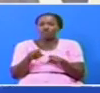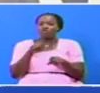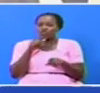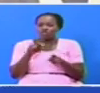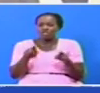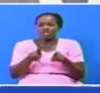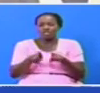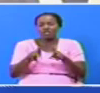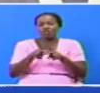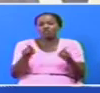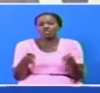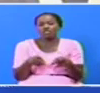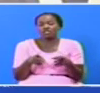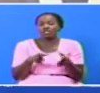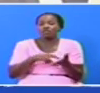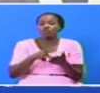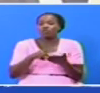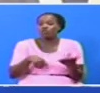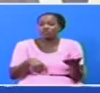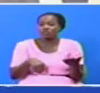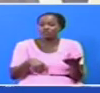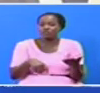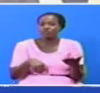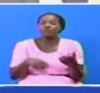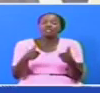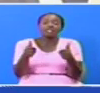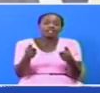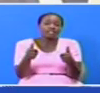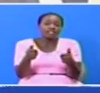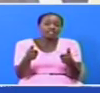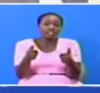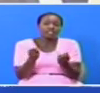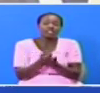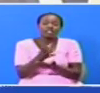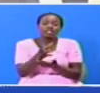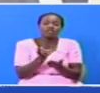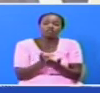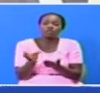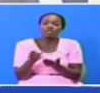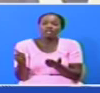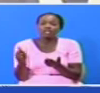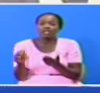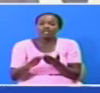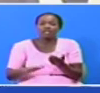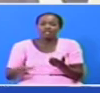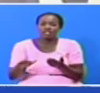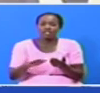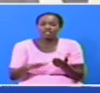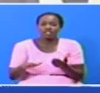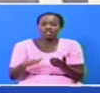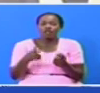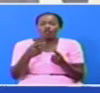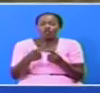place. That simply means that the gas is being supplied to other areas originating